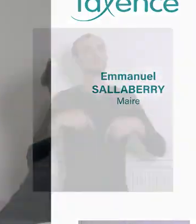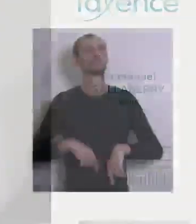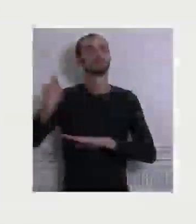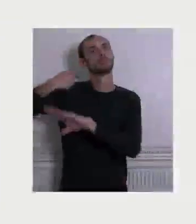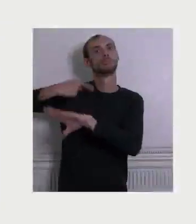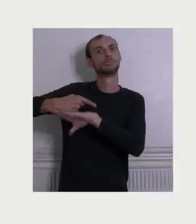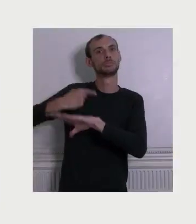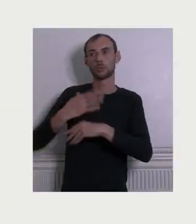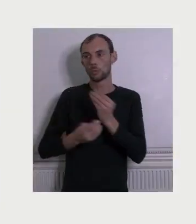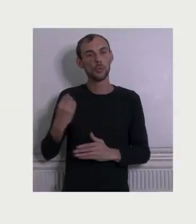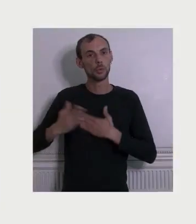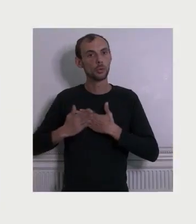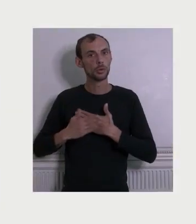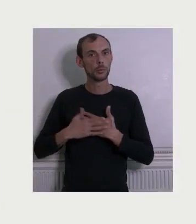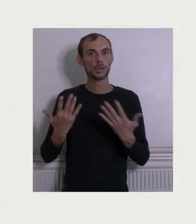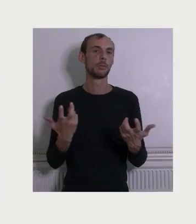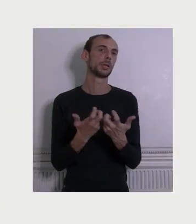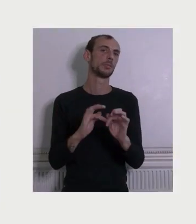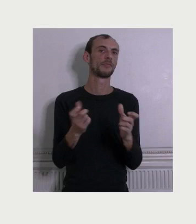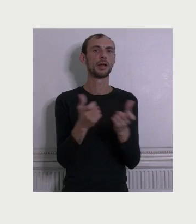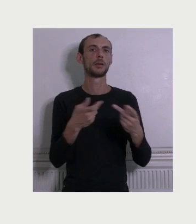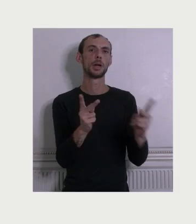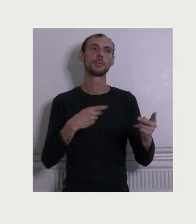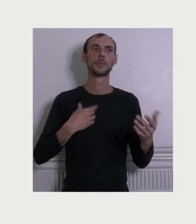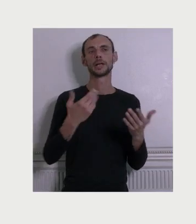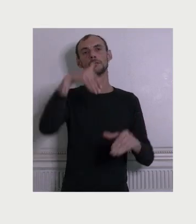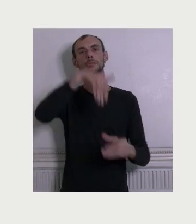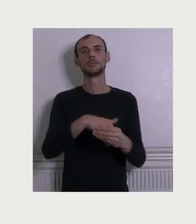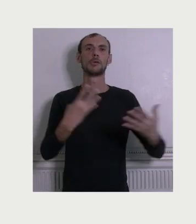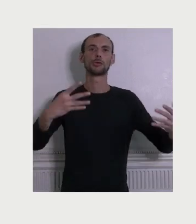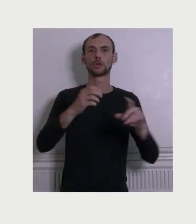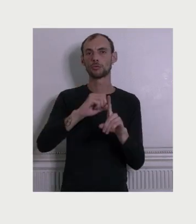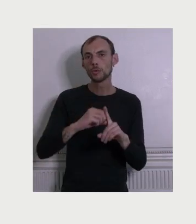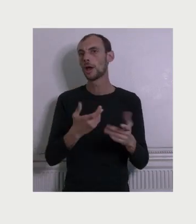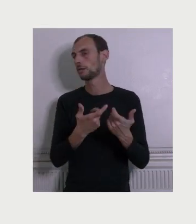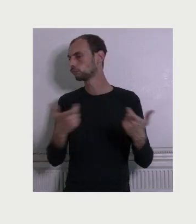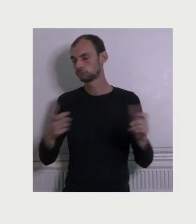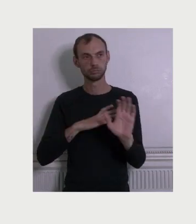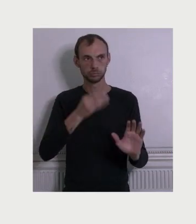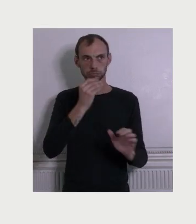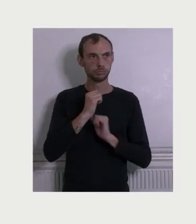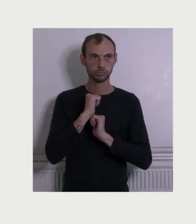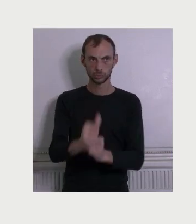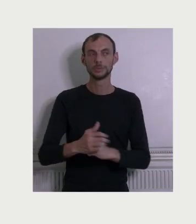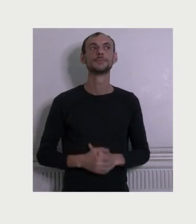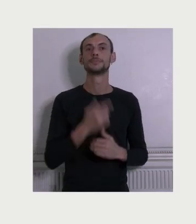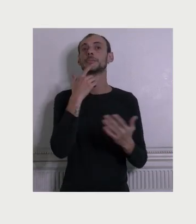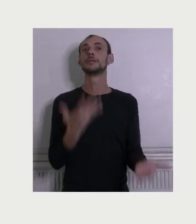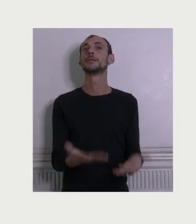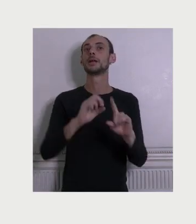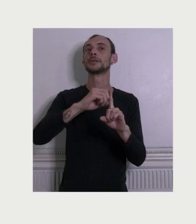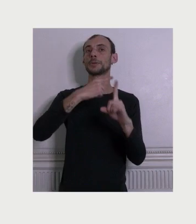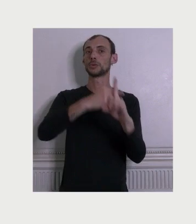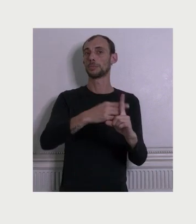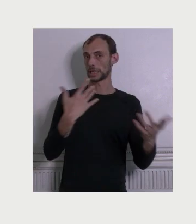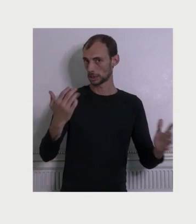ça l'avantage de la LED, de pouvoir distinguer l'éclairage public de la décoration de Noël. Nous éteindrons les éclairages de Noël à